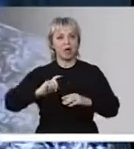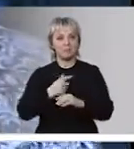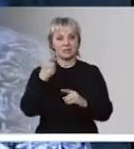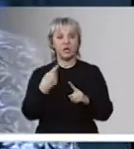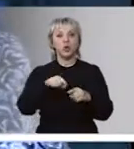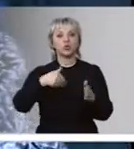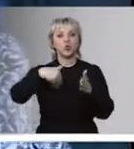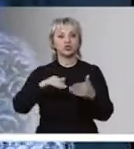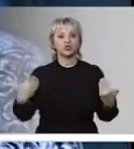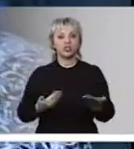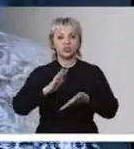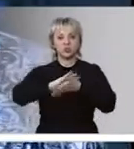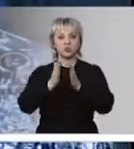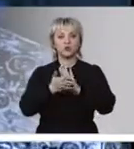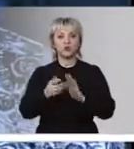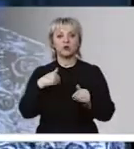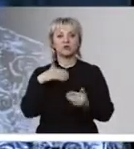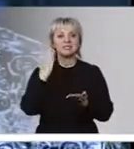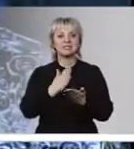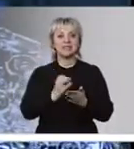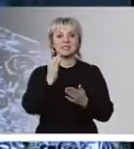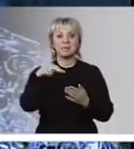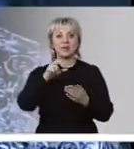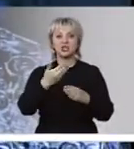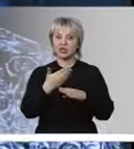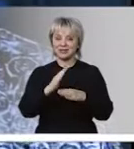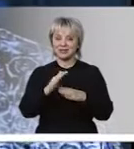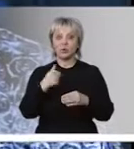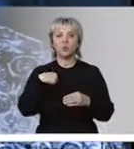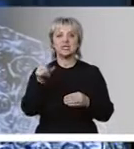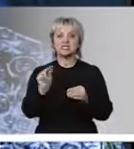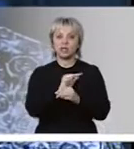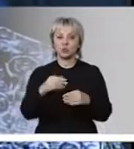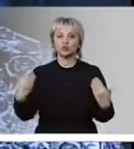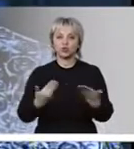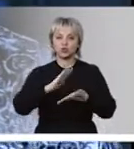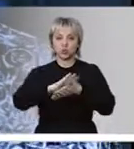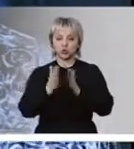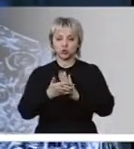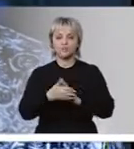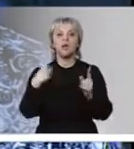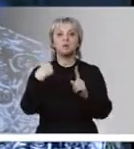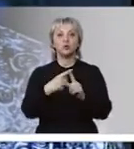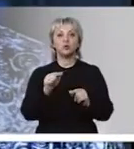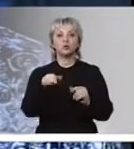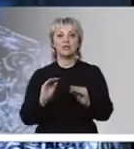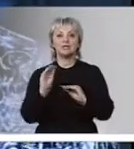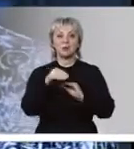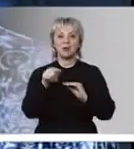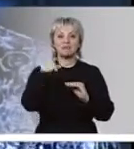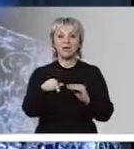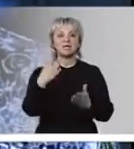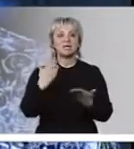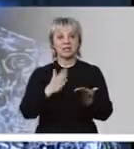опять. Это улучшение жилищных условий. У нас есть и ипотечное кредитование, у нас есть и ремонт жилищных условий. Плюс сюда у нас